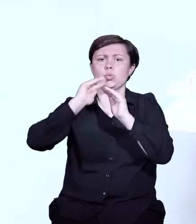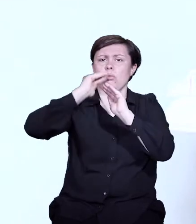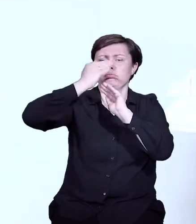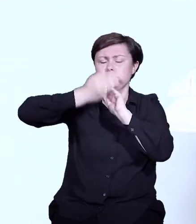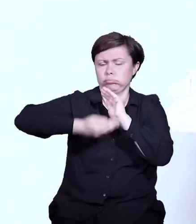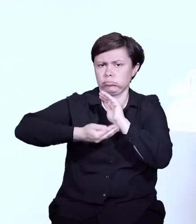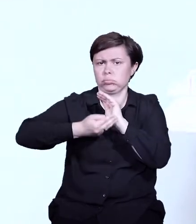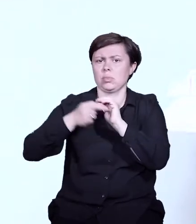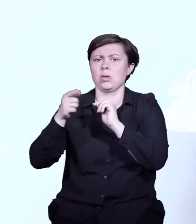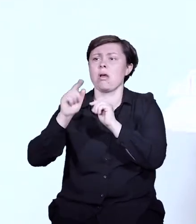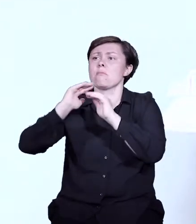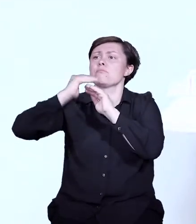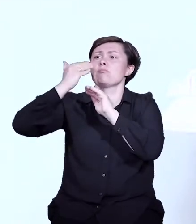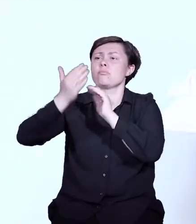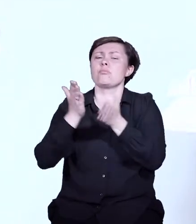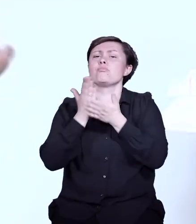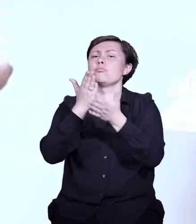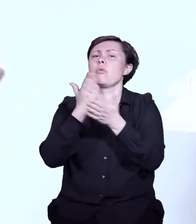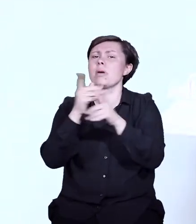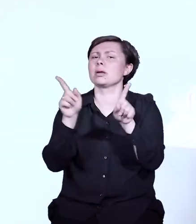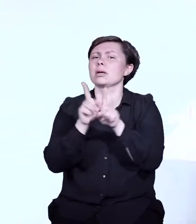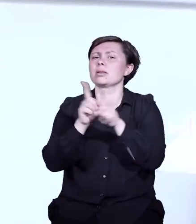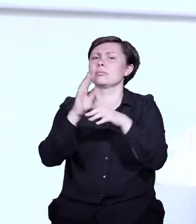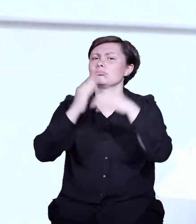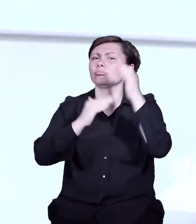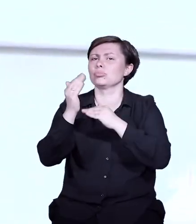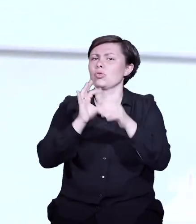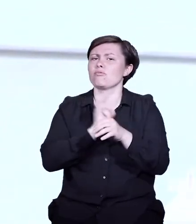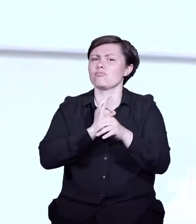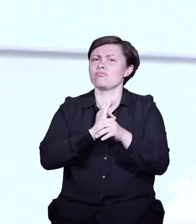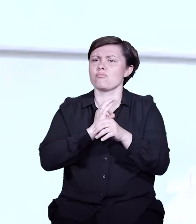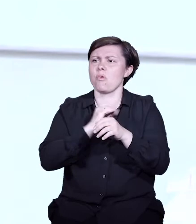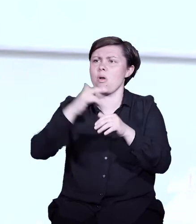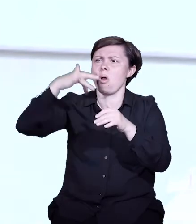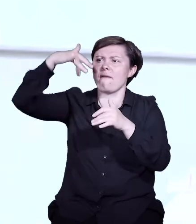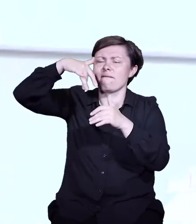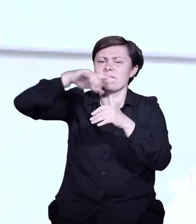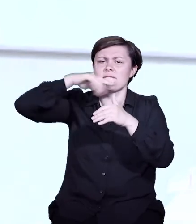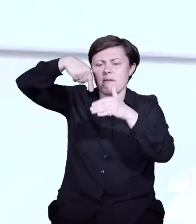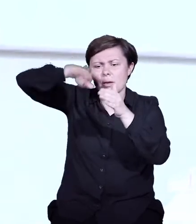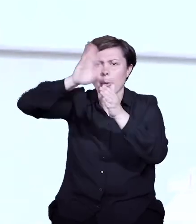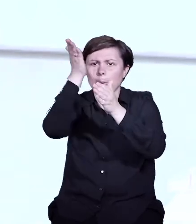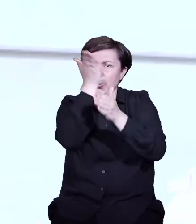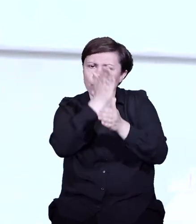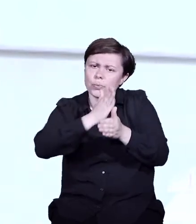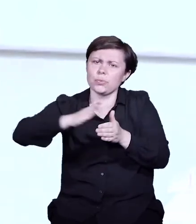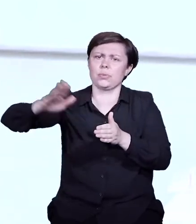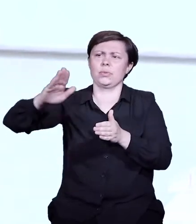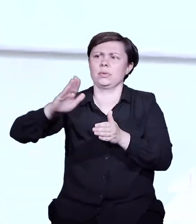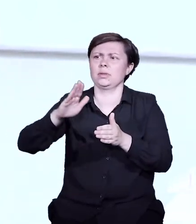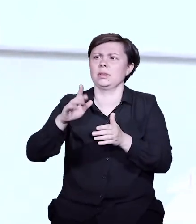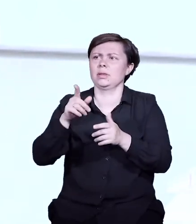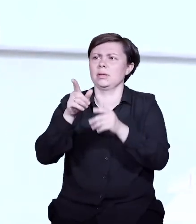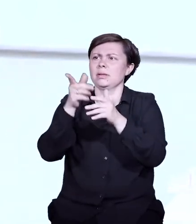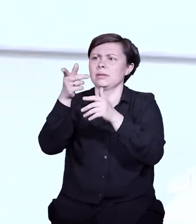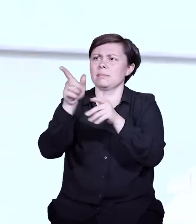wypukłą. Ta strona wypukła pomaga mi też kształtować takie wgłębne momenty, o na przykład